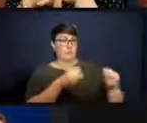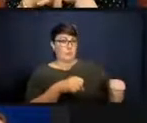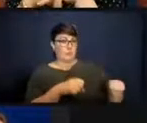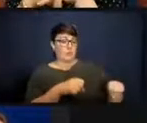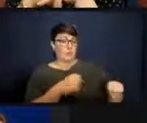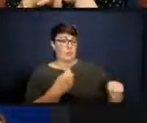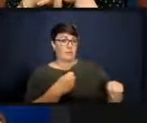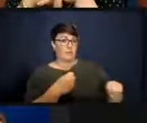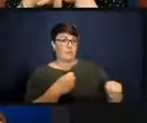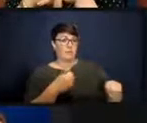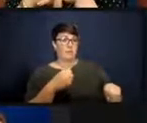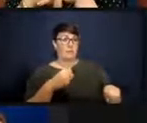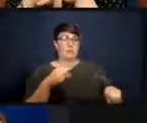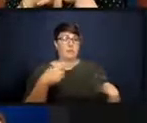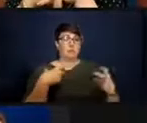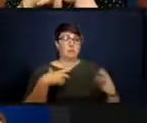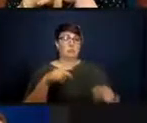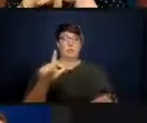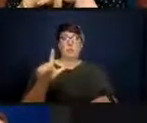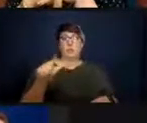or...